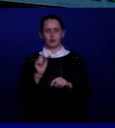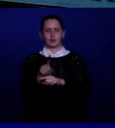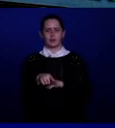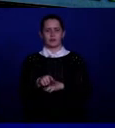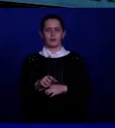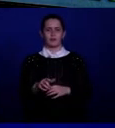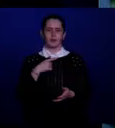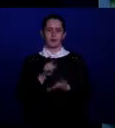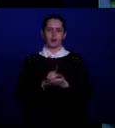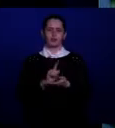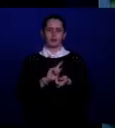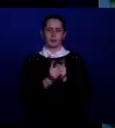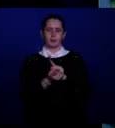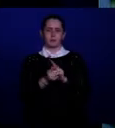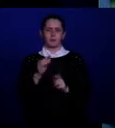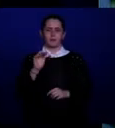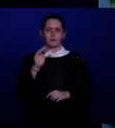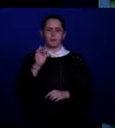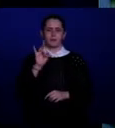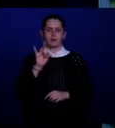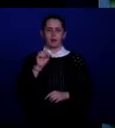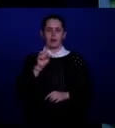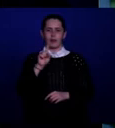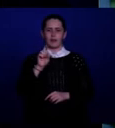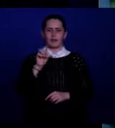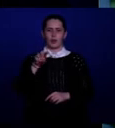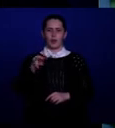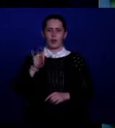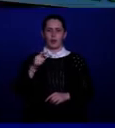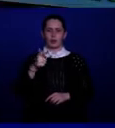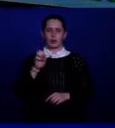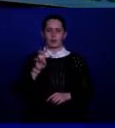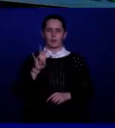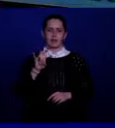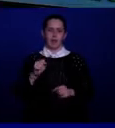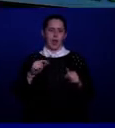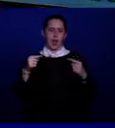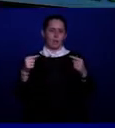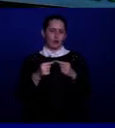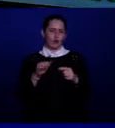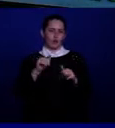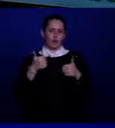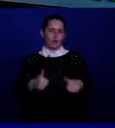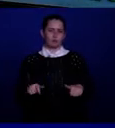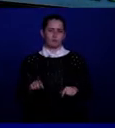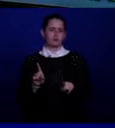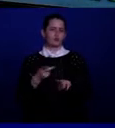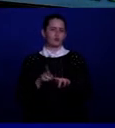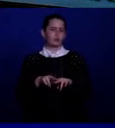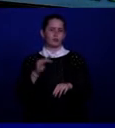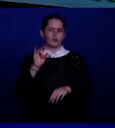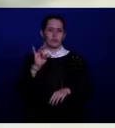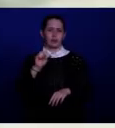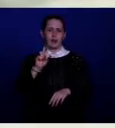должны заменить фразеологизмы глаголами неопределенной формы. Давайте вспомним, что такое